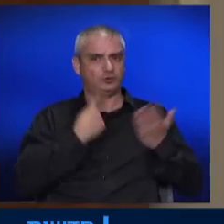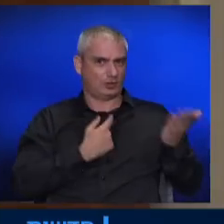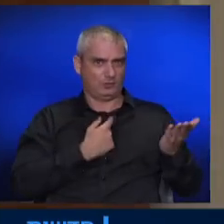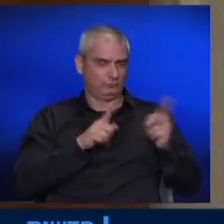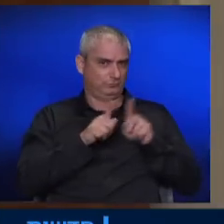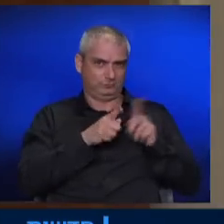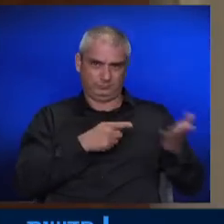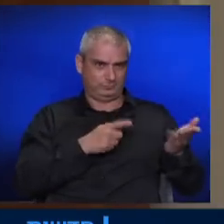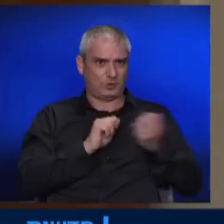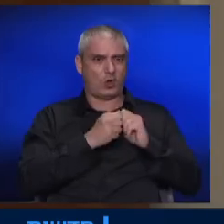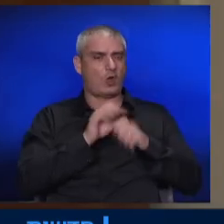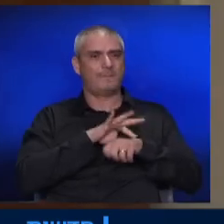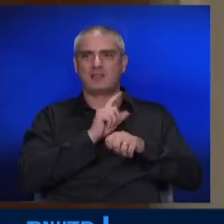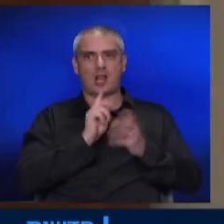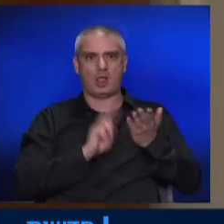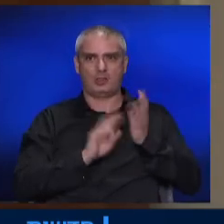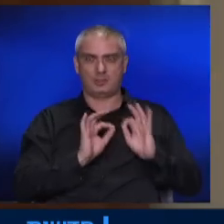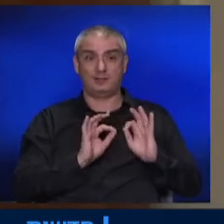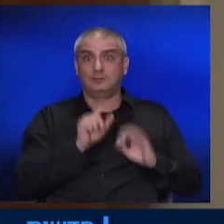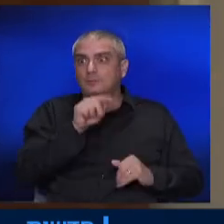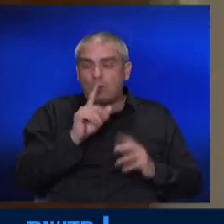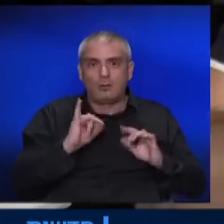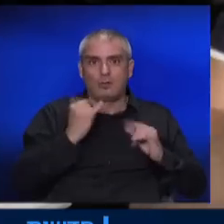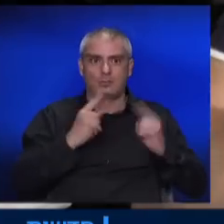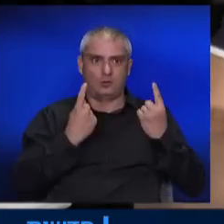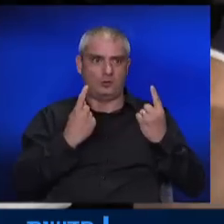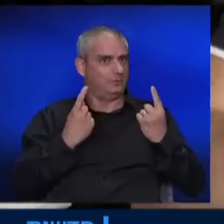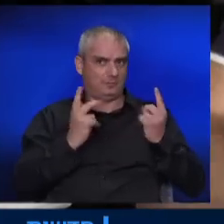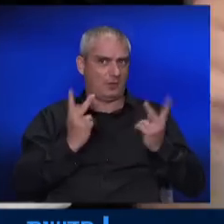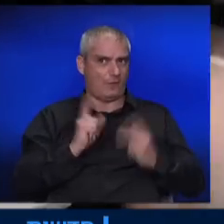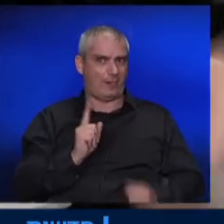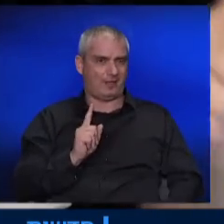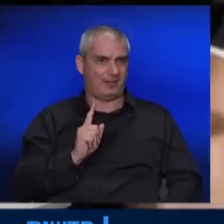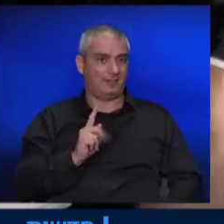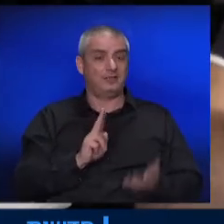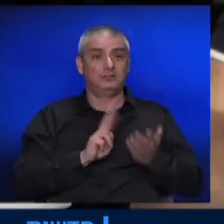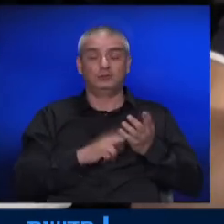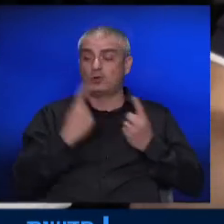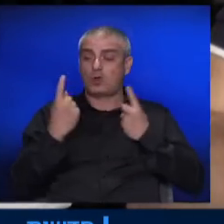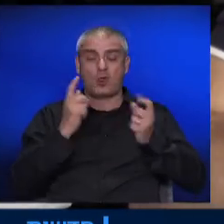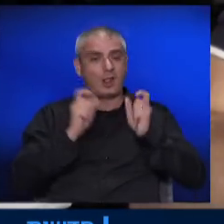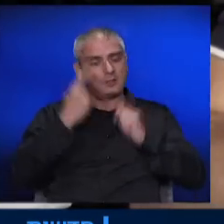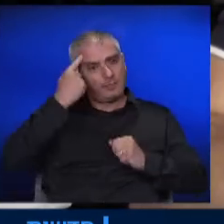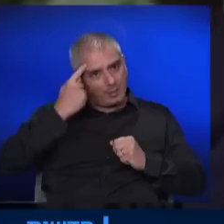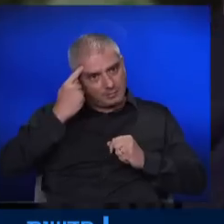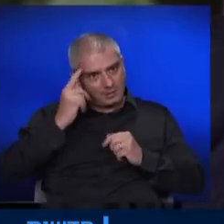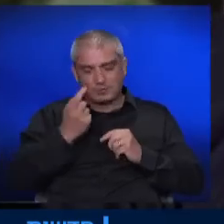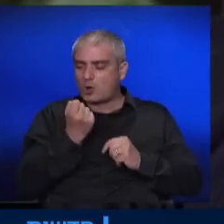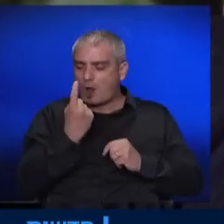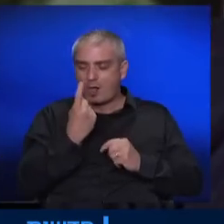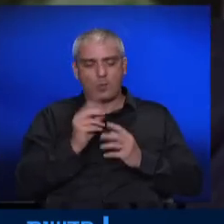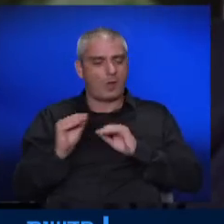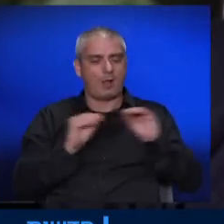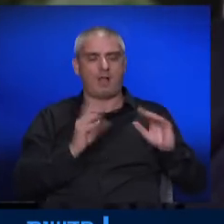מינה לא תקין. כאן זה קורה, וזה לא קל. זכותו של כל תושב לדעת כל גרוש איפה הוא הולך.